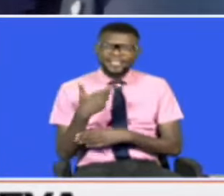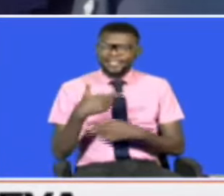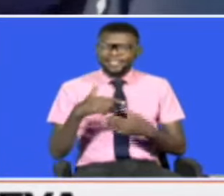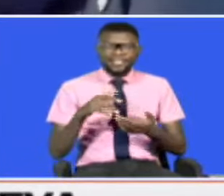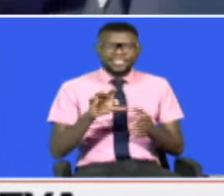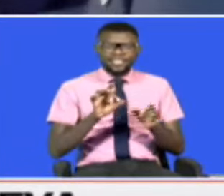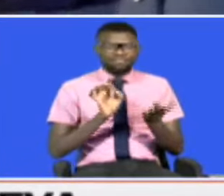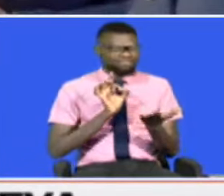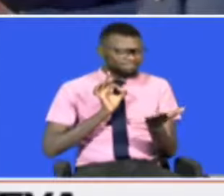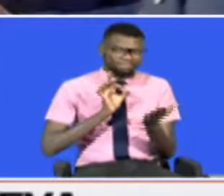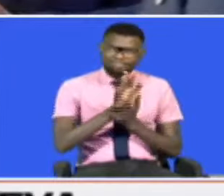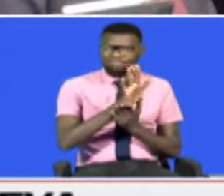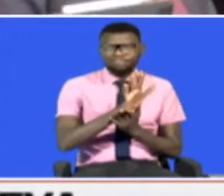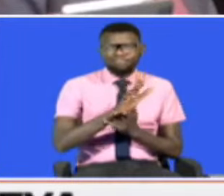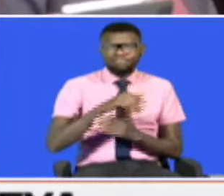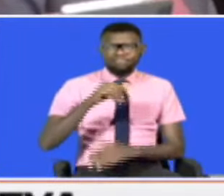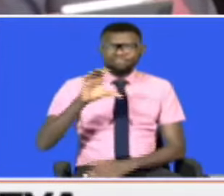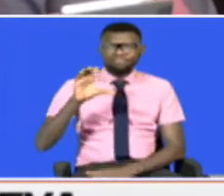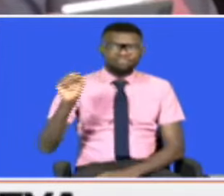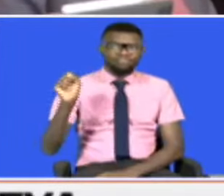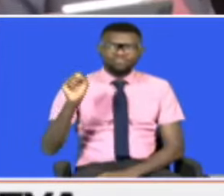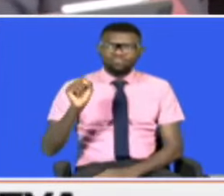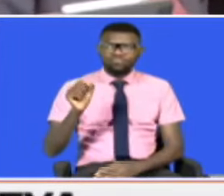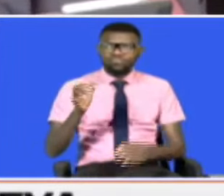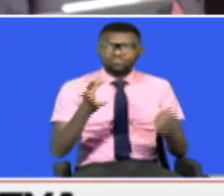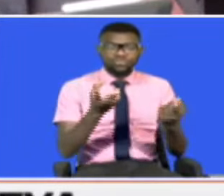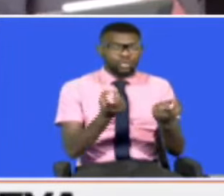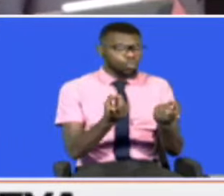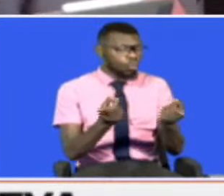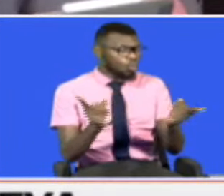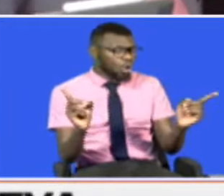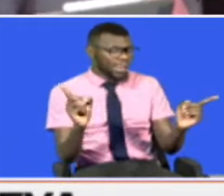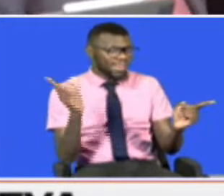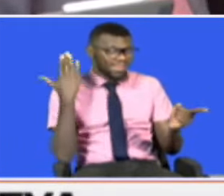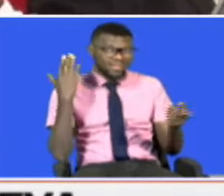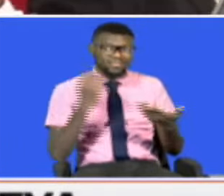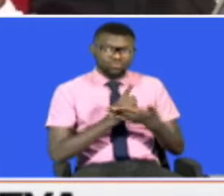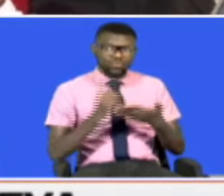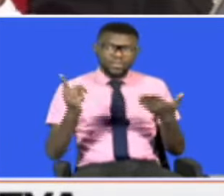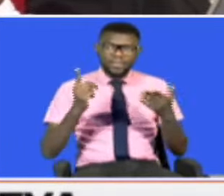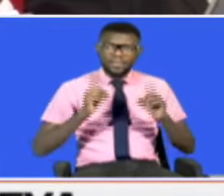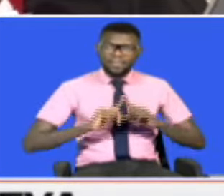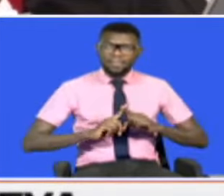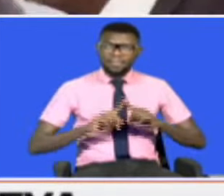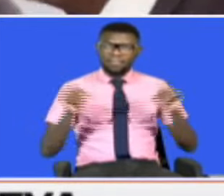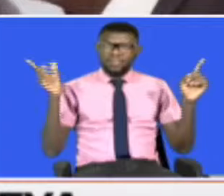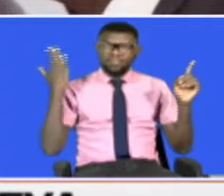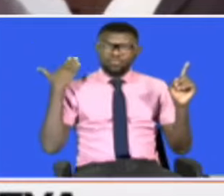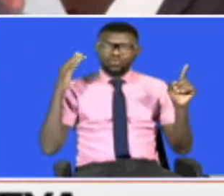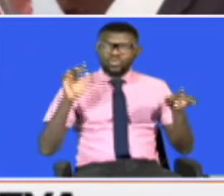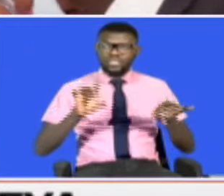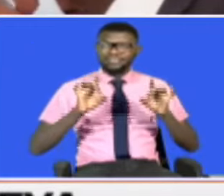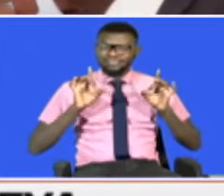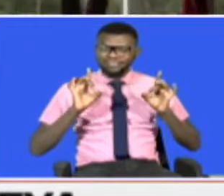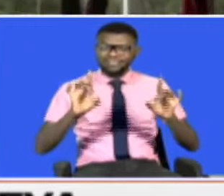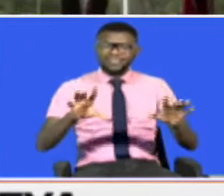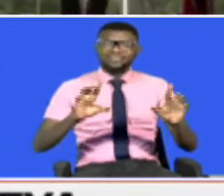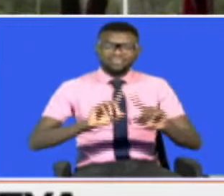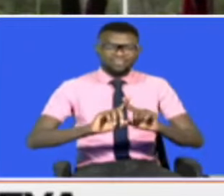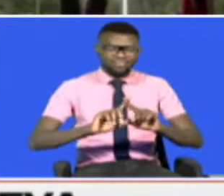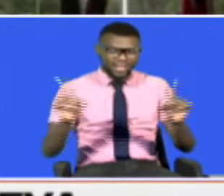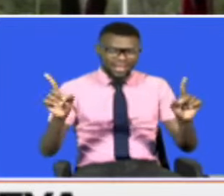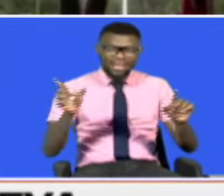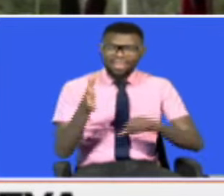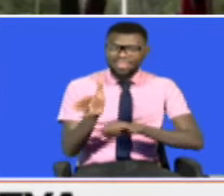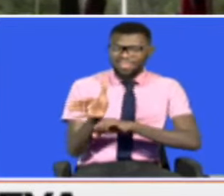baraza lake la mawaziri wiki jana. Hata hivyo, baada ya kuwafuta kazi mawaziri wake, Alhamisi,